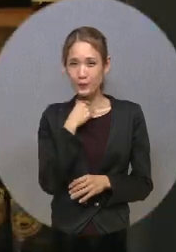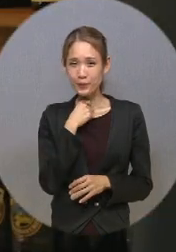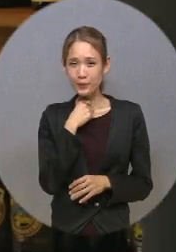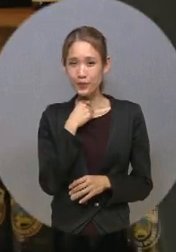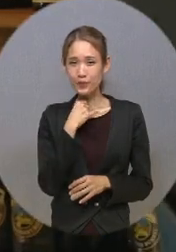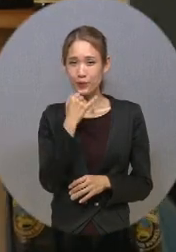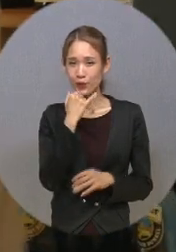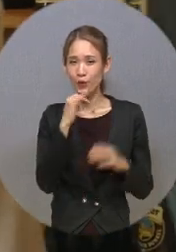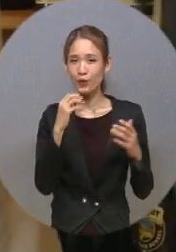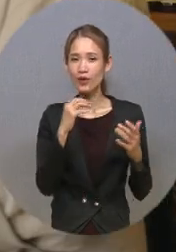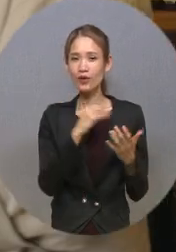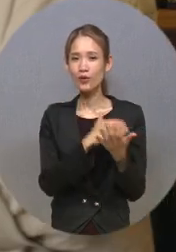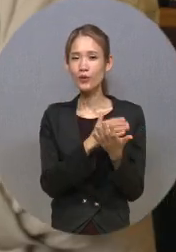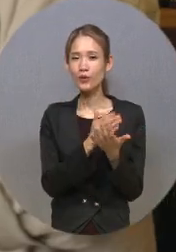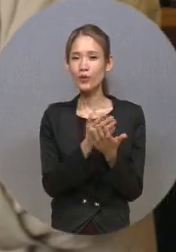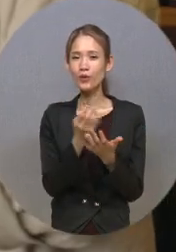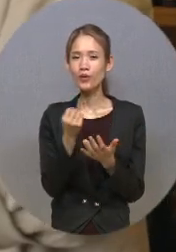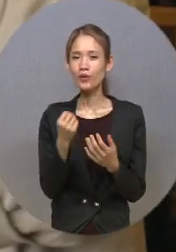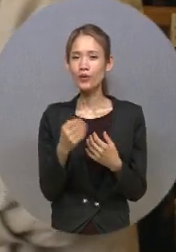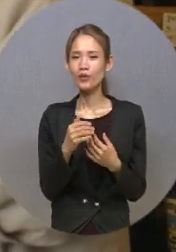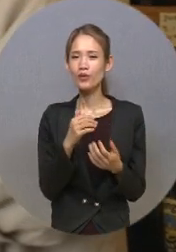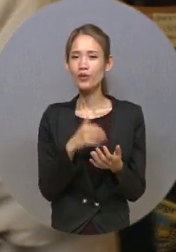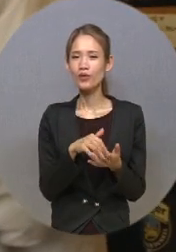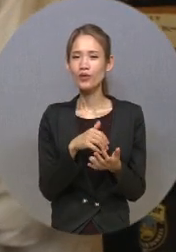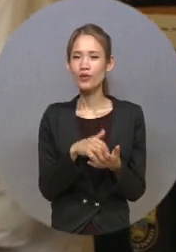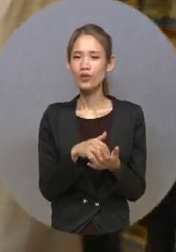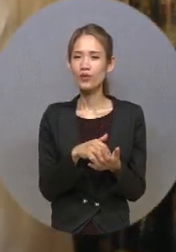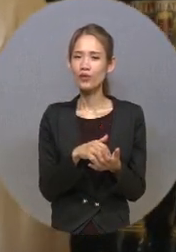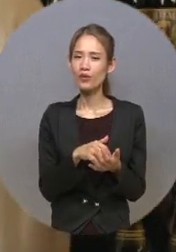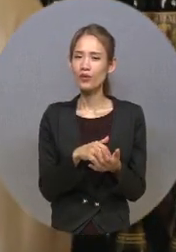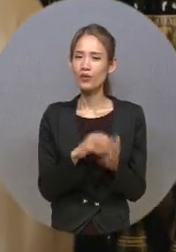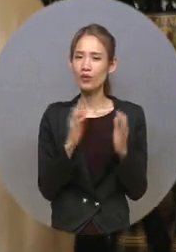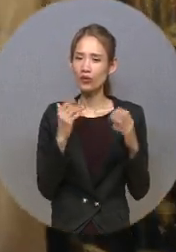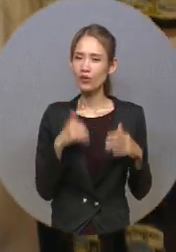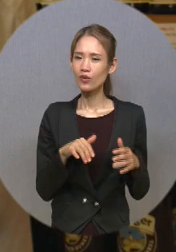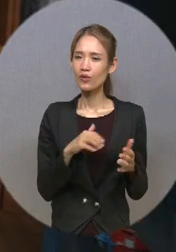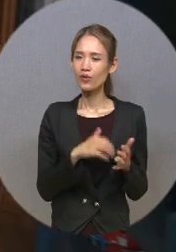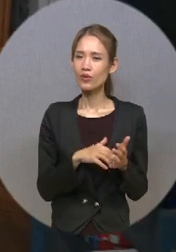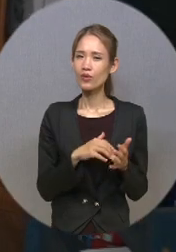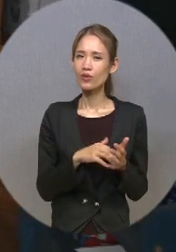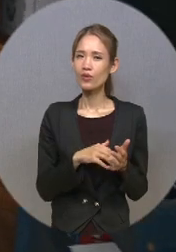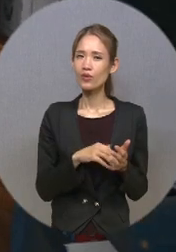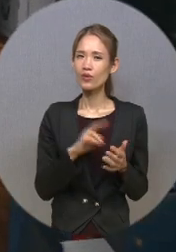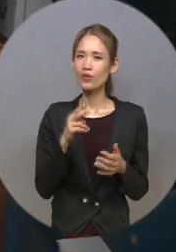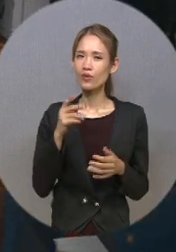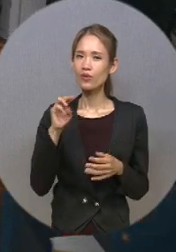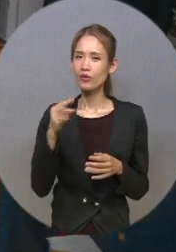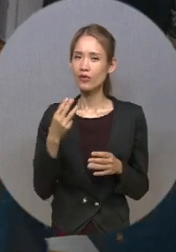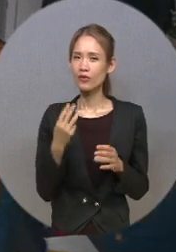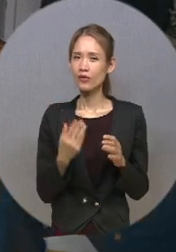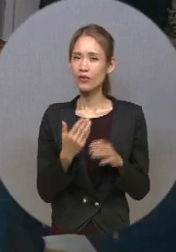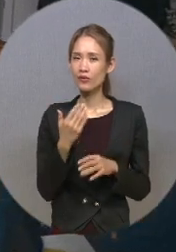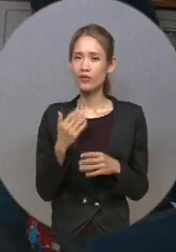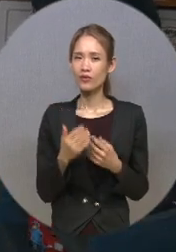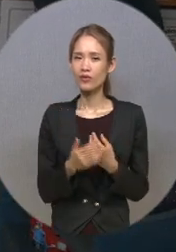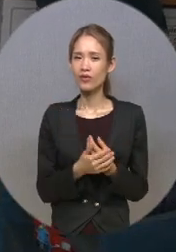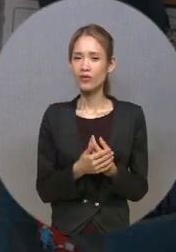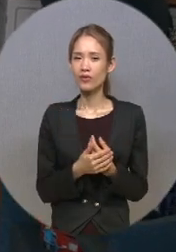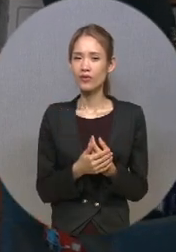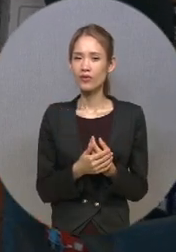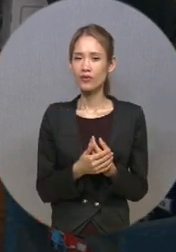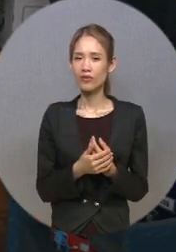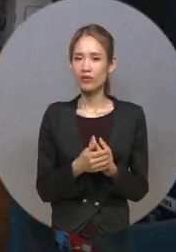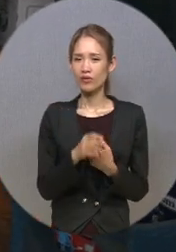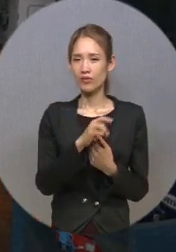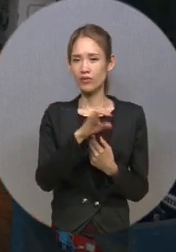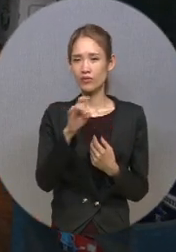독일 맥주가 몇 종류 정도 돼요? 아마 출시가 되는 건 지금 출시가 되는 것만 해도 몇백 가지가 될 거고 예.